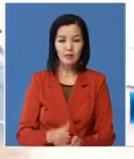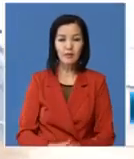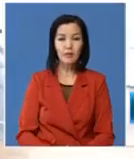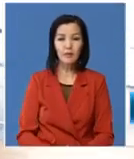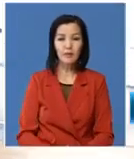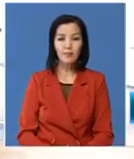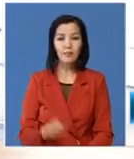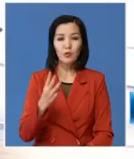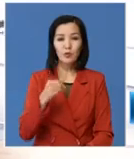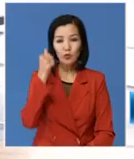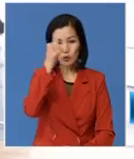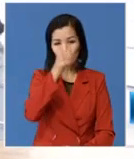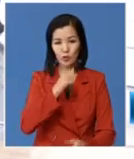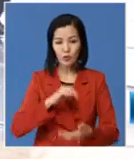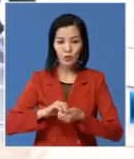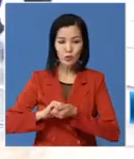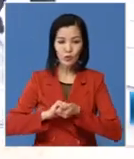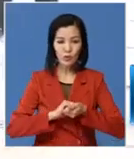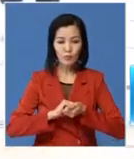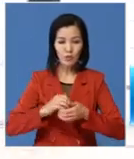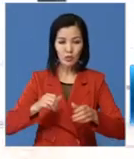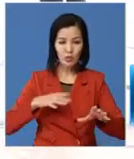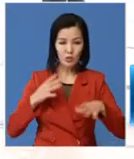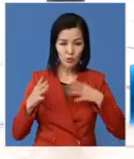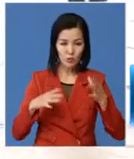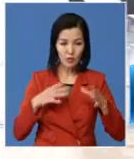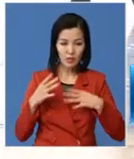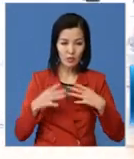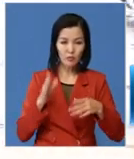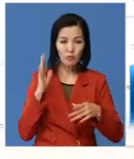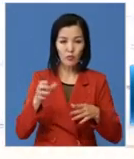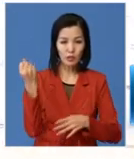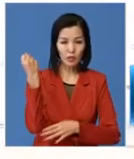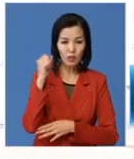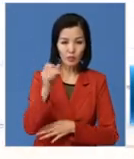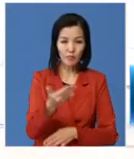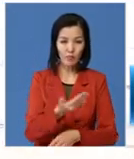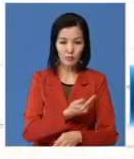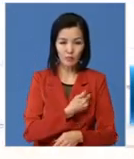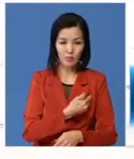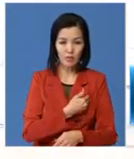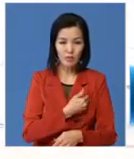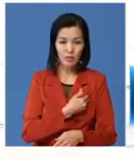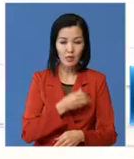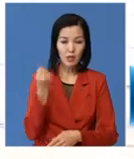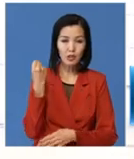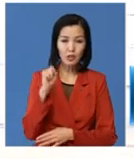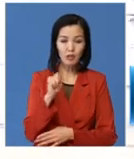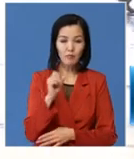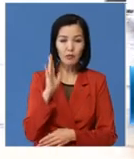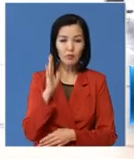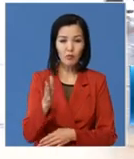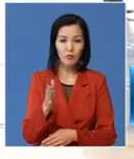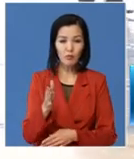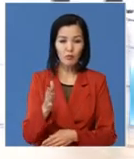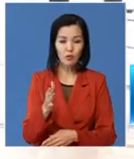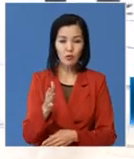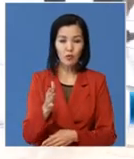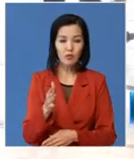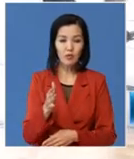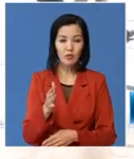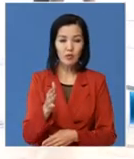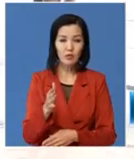Сонымен қатар Көксу ауданы Балпықпи ауылында да зағип жандарға арналған жанарсыз да жарық әлем атты шара өтті. Ұйымдастырған облыстық жұмыспен